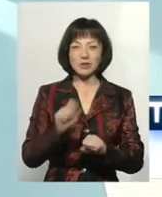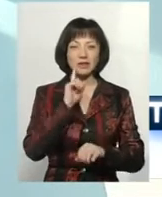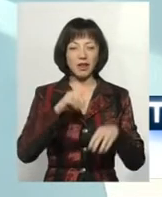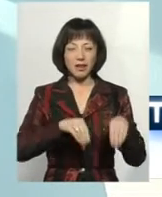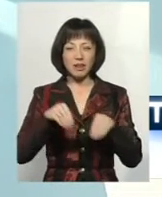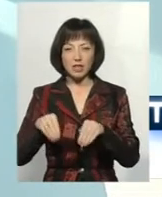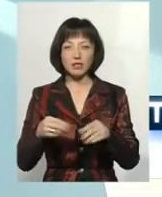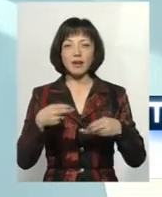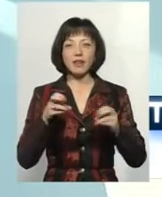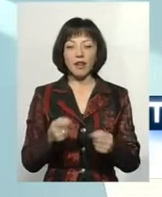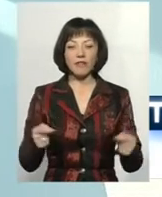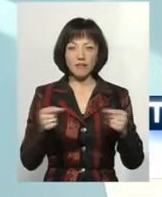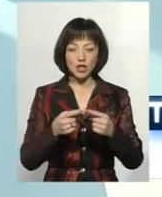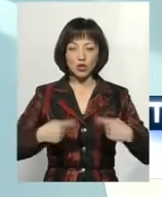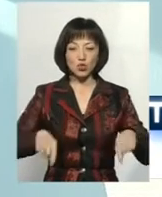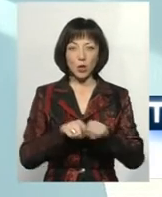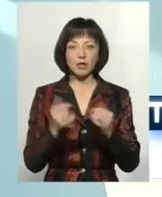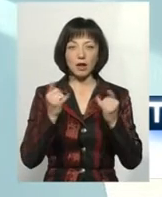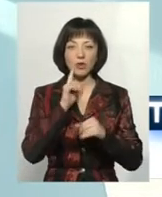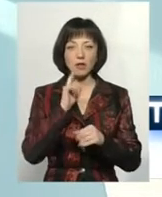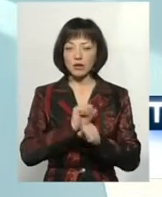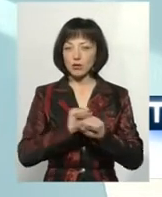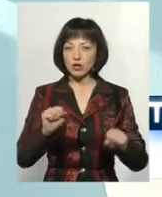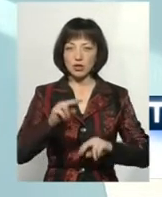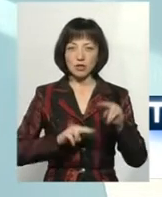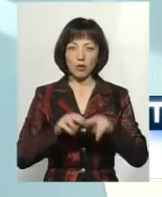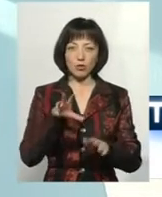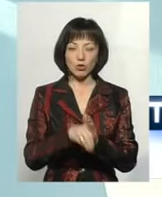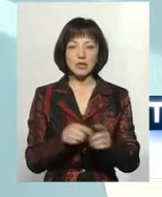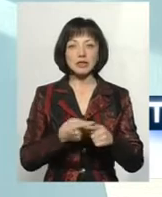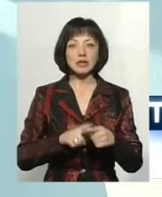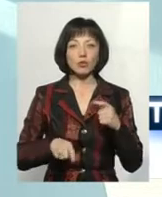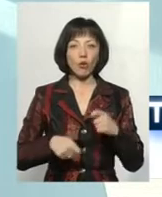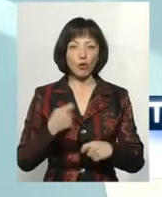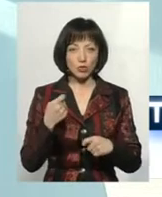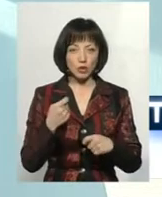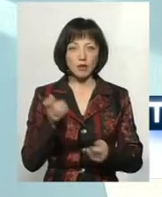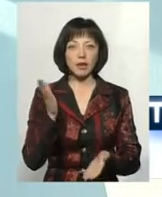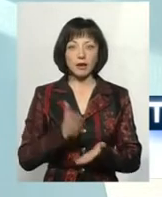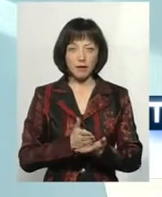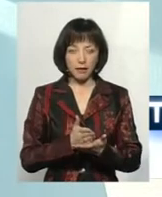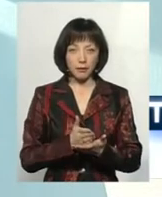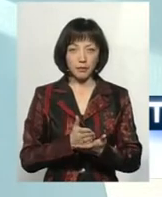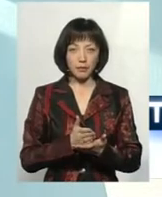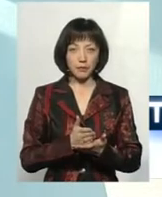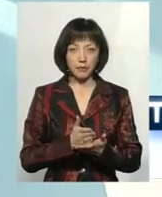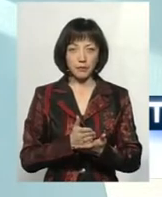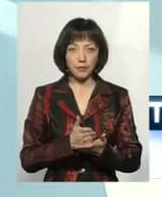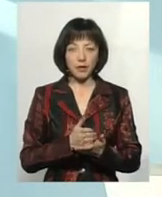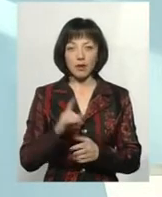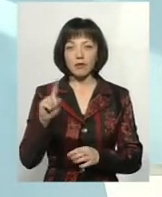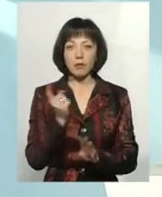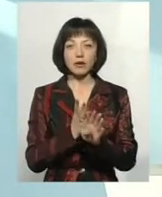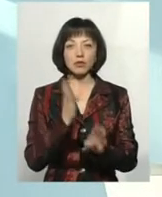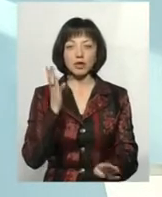звичайно, там, де визначена зона для озеленення, її не можна забудовувати. Ці, але порушення, ми ці порушення є, так, і в першу